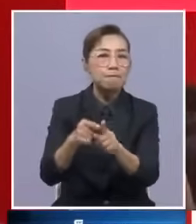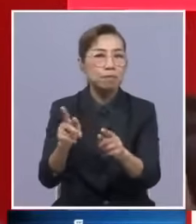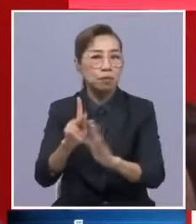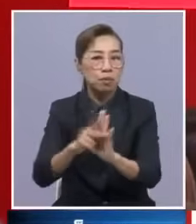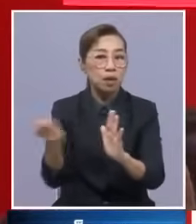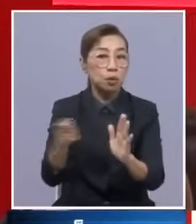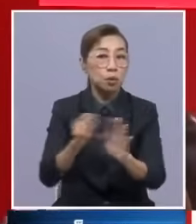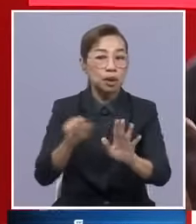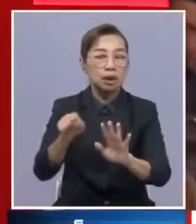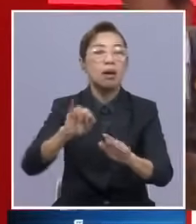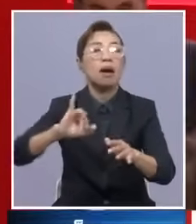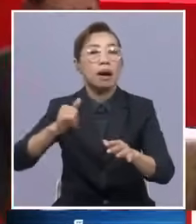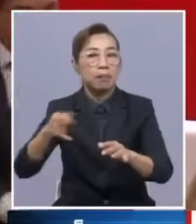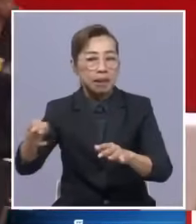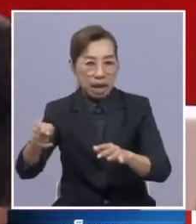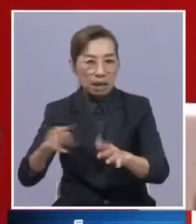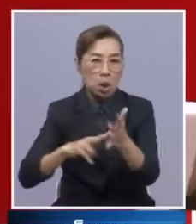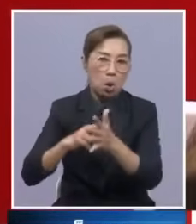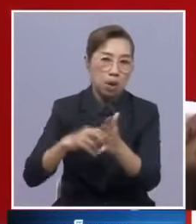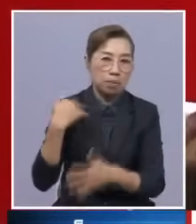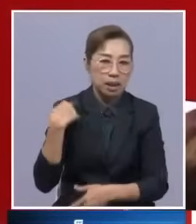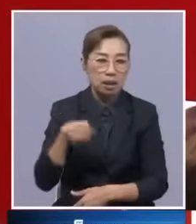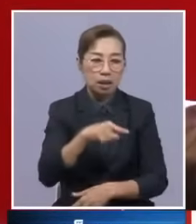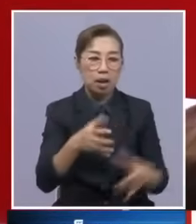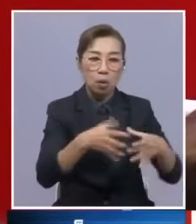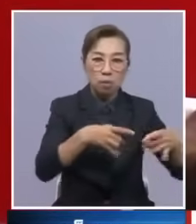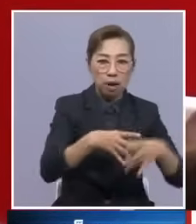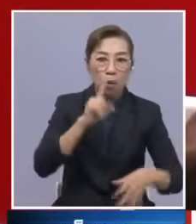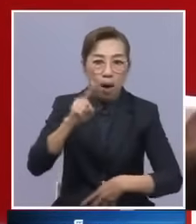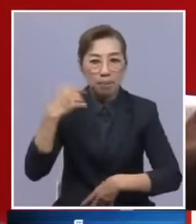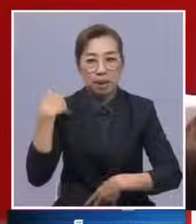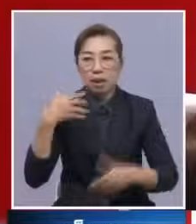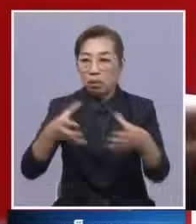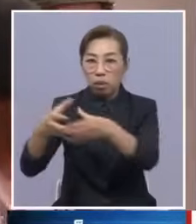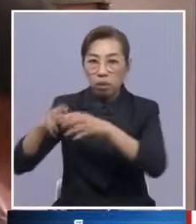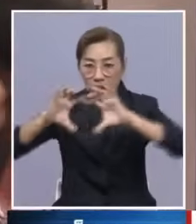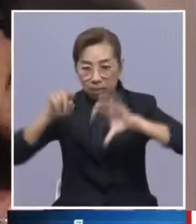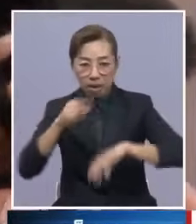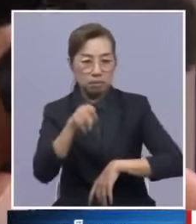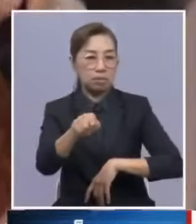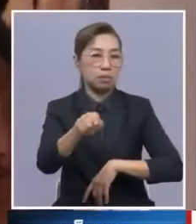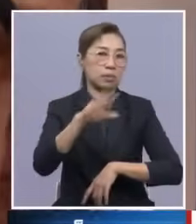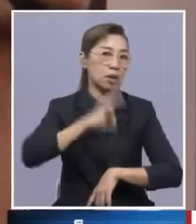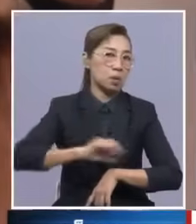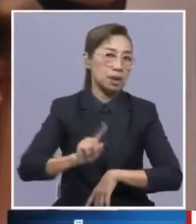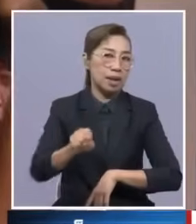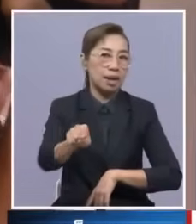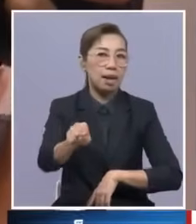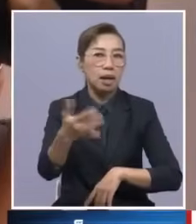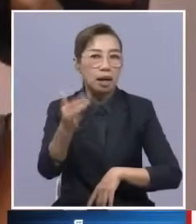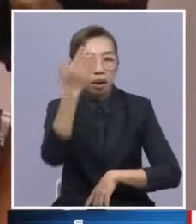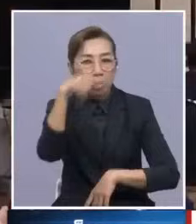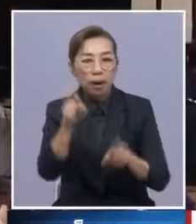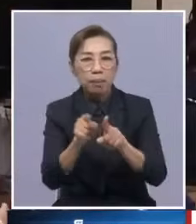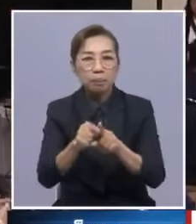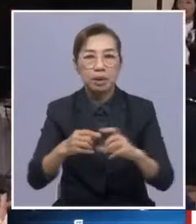มันคือความสัมพันธ์ของขั้วรัฐบาลด้วยกันเองถ้าเพื่อไทยเสนอนิรโทษกรรมพรรคร่วมรัฐบาลจะมีปฏิกิริยาอย่างไรไม่ว่